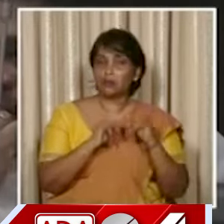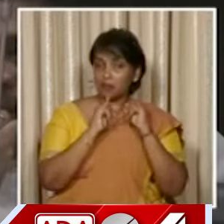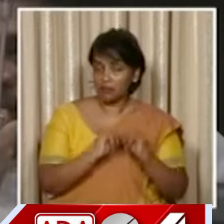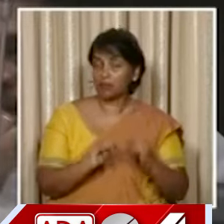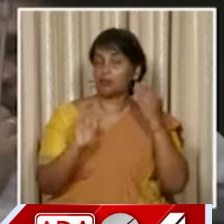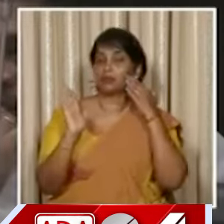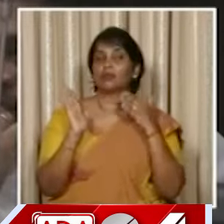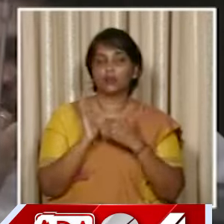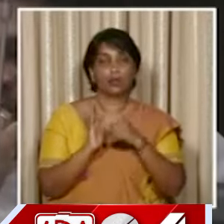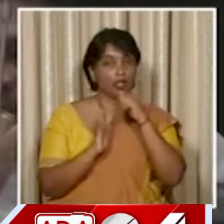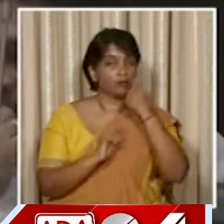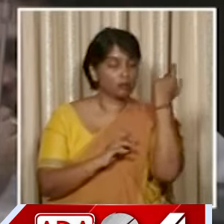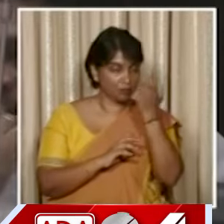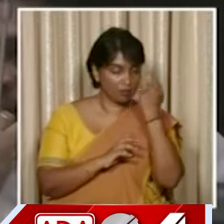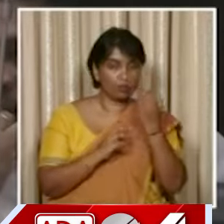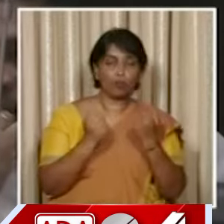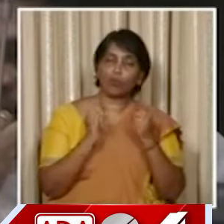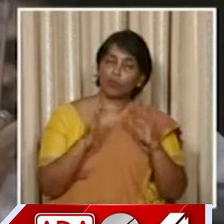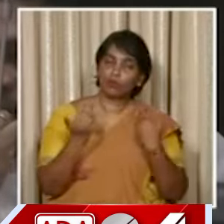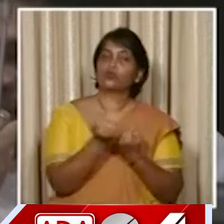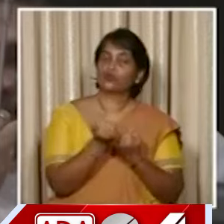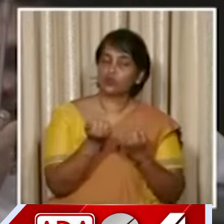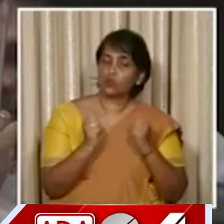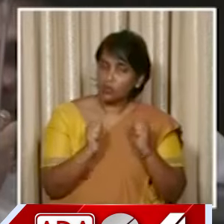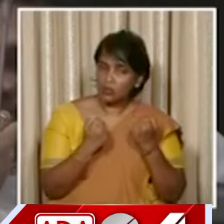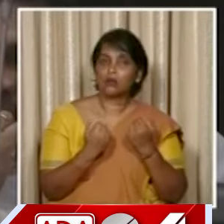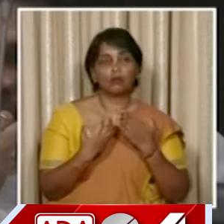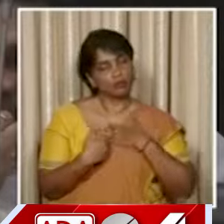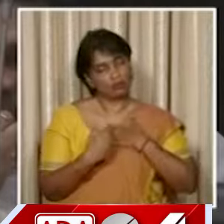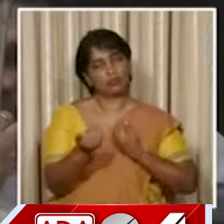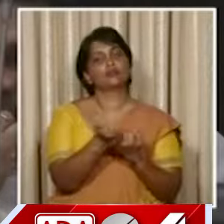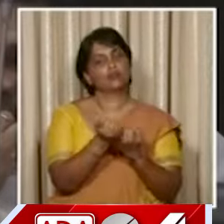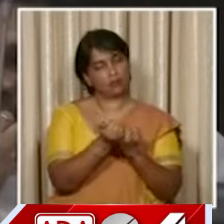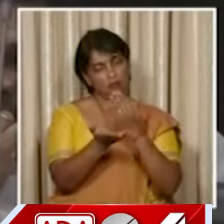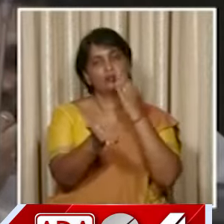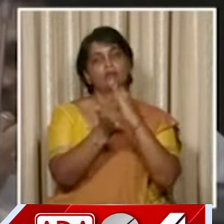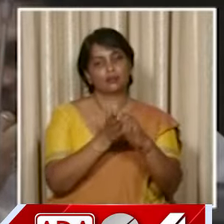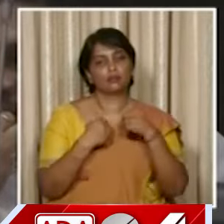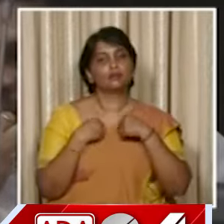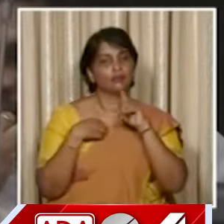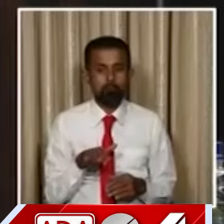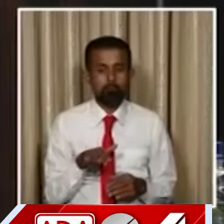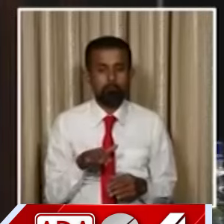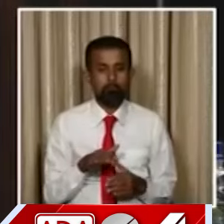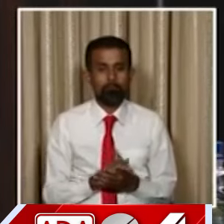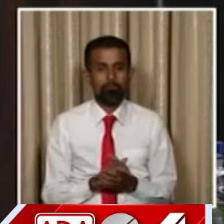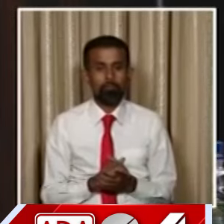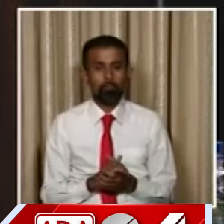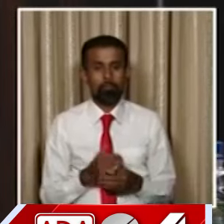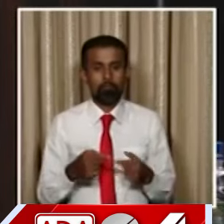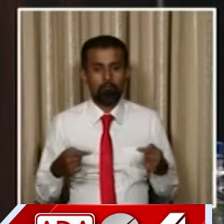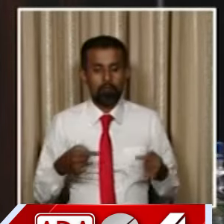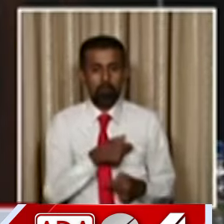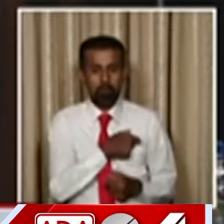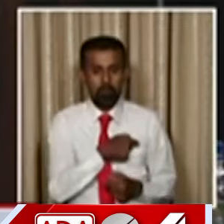anyone else, I am ready to support any person making efforts to reveal the truth. සහයෝගය තියනවායි කියලා මම මේ අවස්ථාවේදී සඳහන් කරනවා. අපේ විපක්ෂ